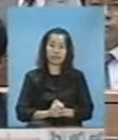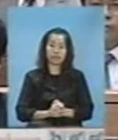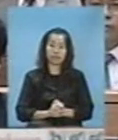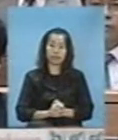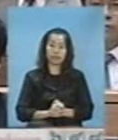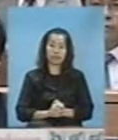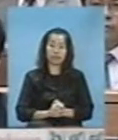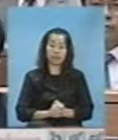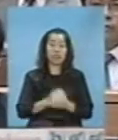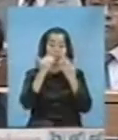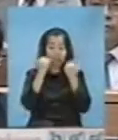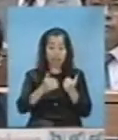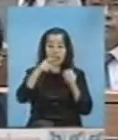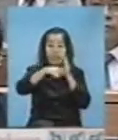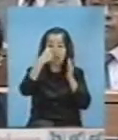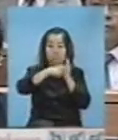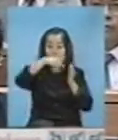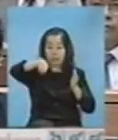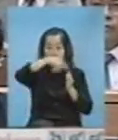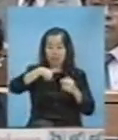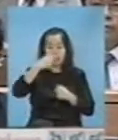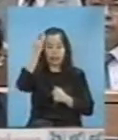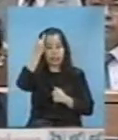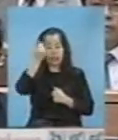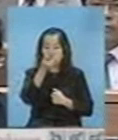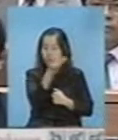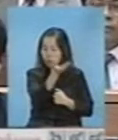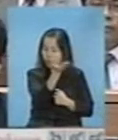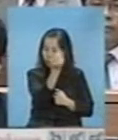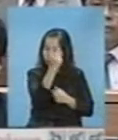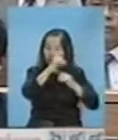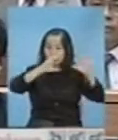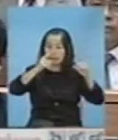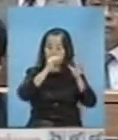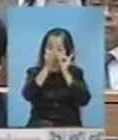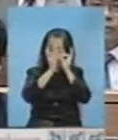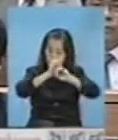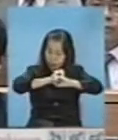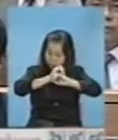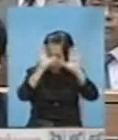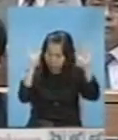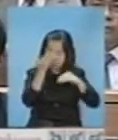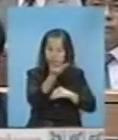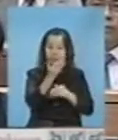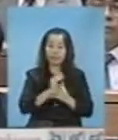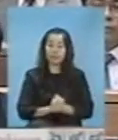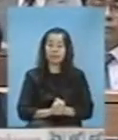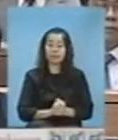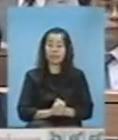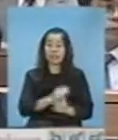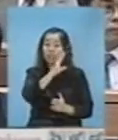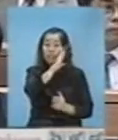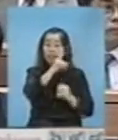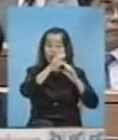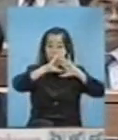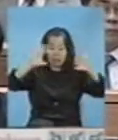เพราะฉะนั้นจึงเป็นที่มาที่พวกกระผมต้องขอหลักประกันจากรัฐบาลว่าถ้ารัฐ